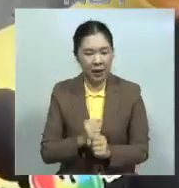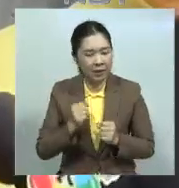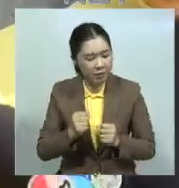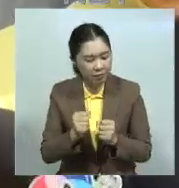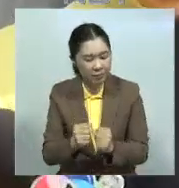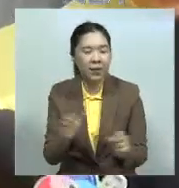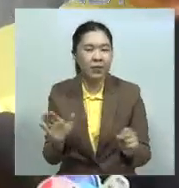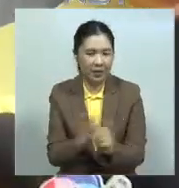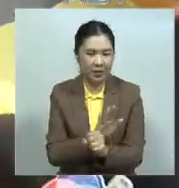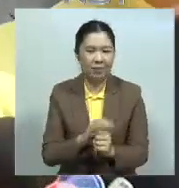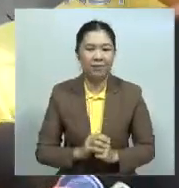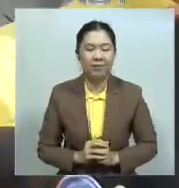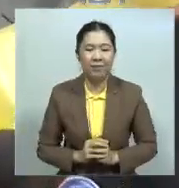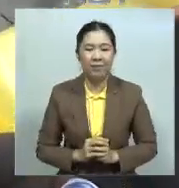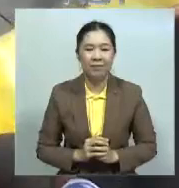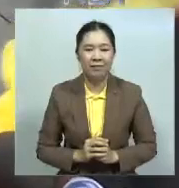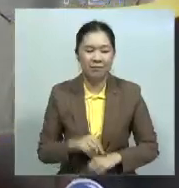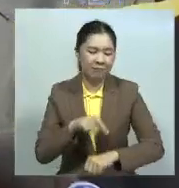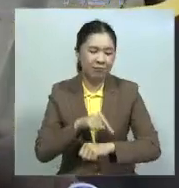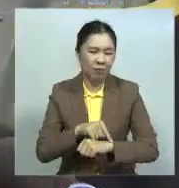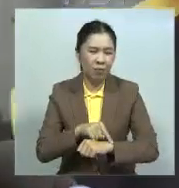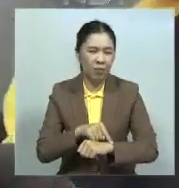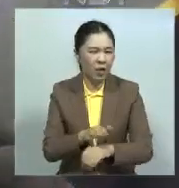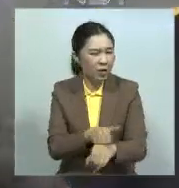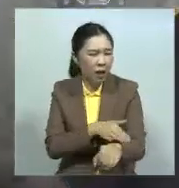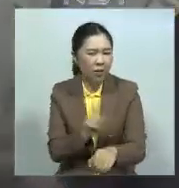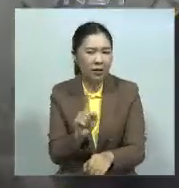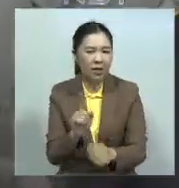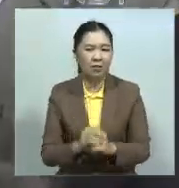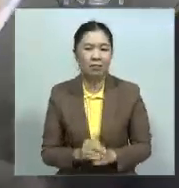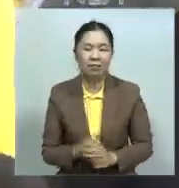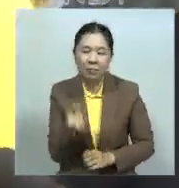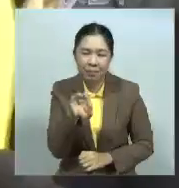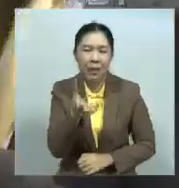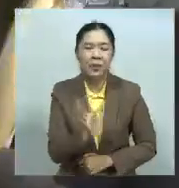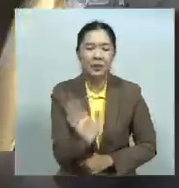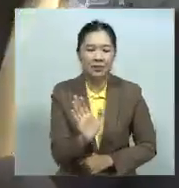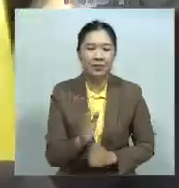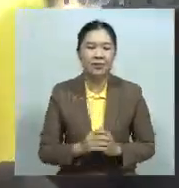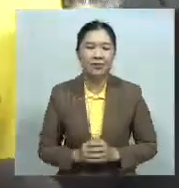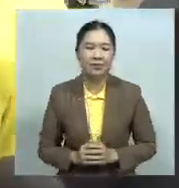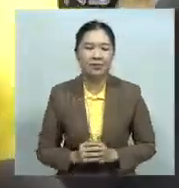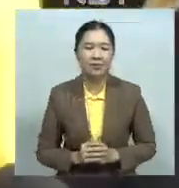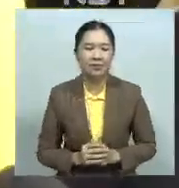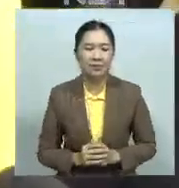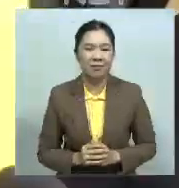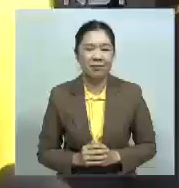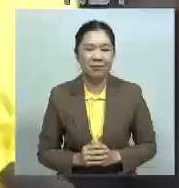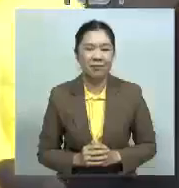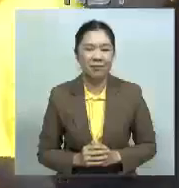ตรงนี้ได้นะครับขอบคุณมากเลยไม่นานหรอกครับ กี่เดือนเรามี ไม่นานหรอกครับ 3 เดือนที่เ